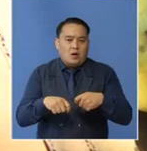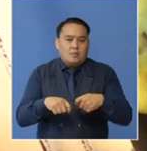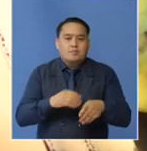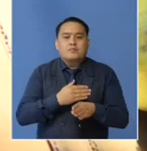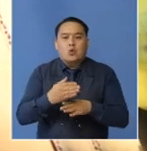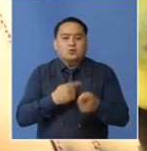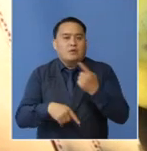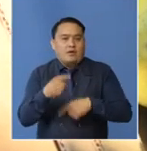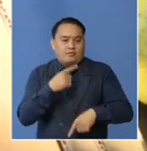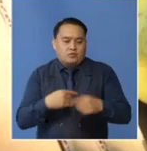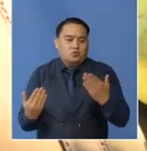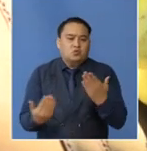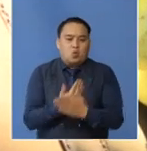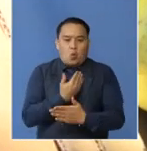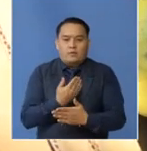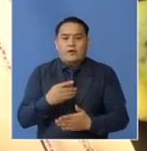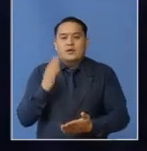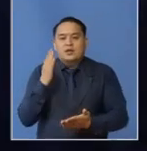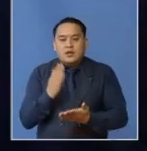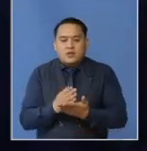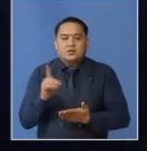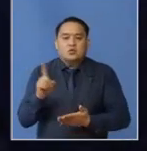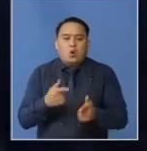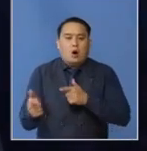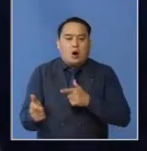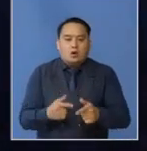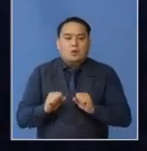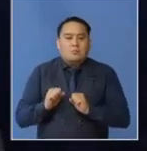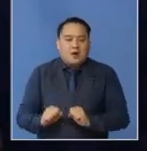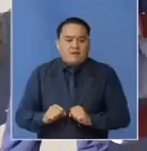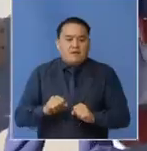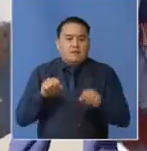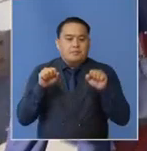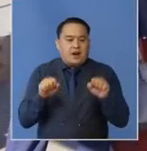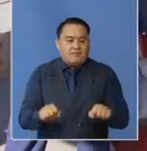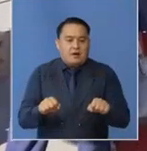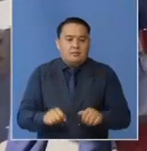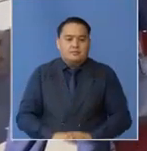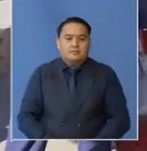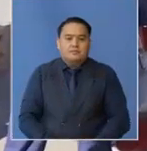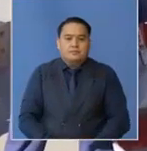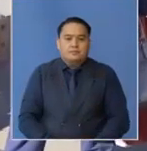после возвращаются снова. Однако есть и те, кто готов отстоять свои права. Ты уже с нами сколько воюешь? Нигде